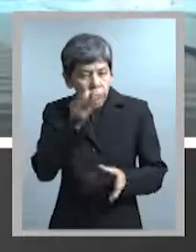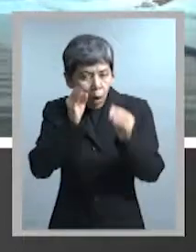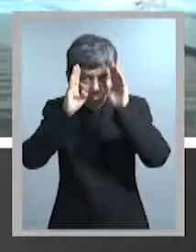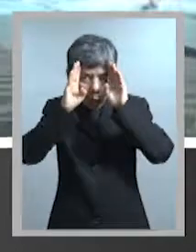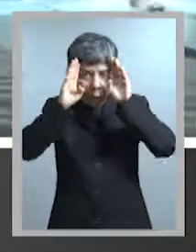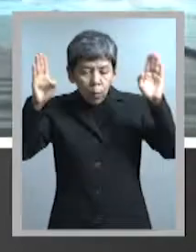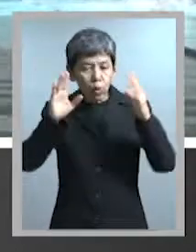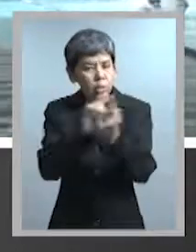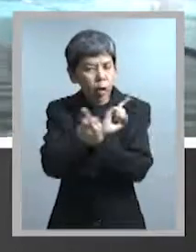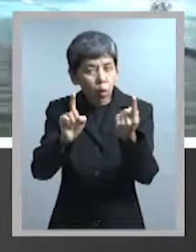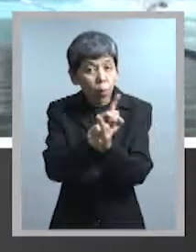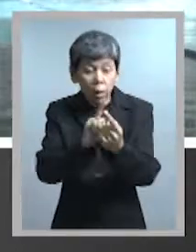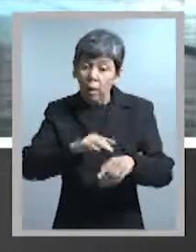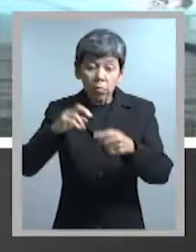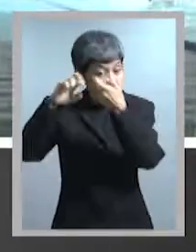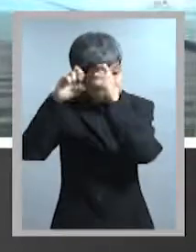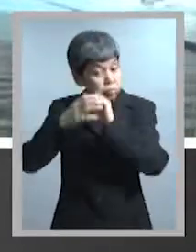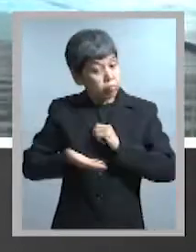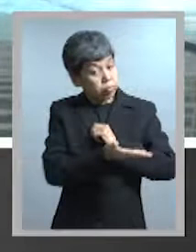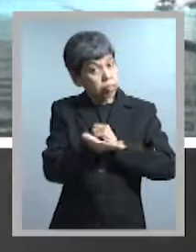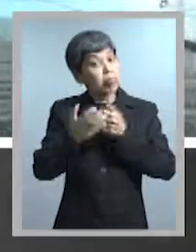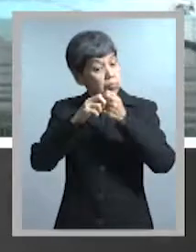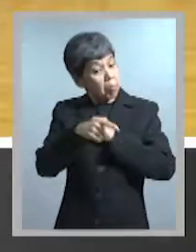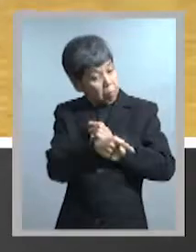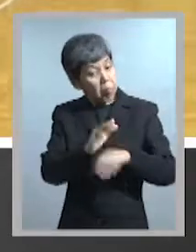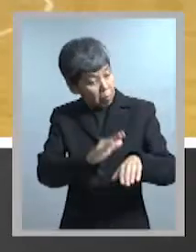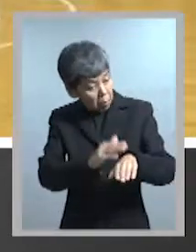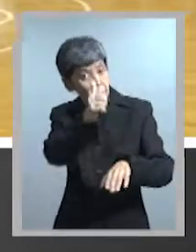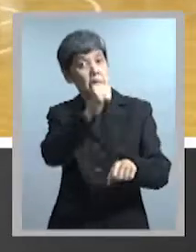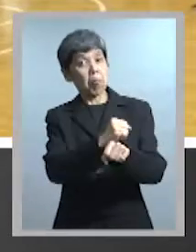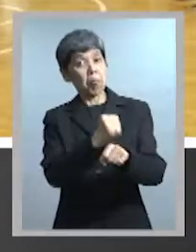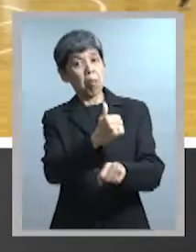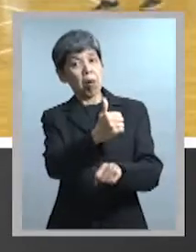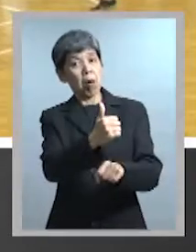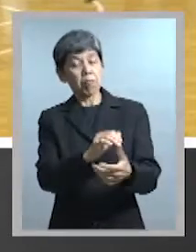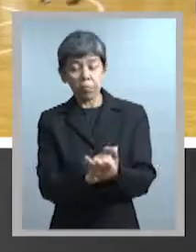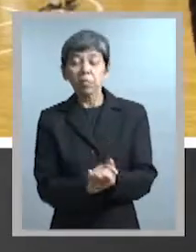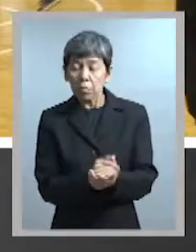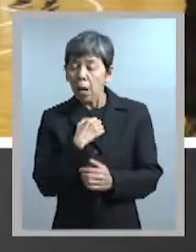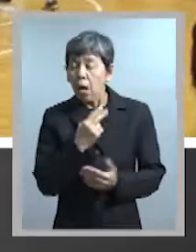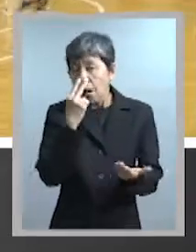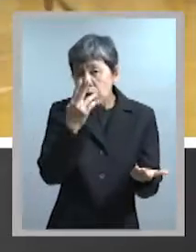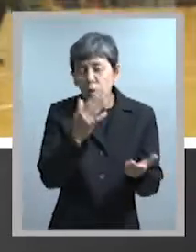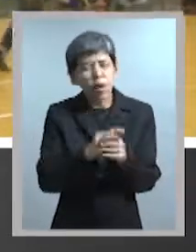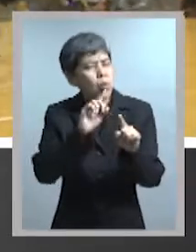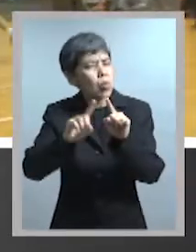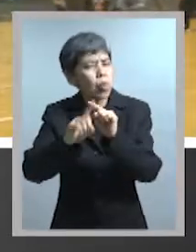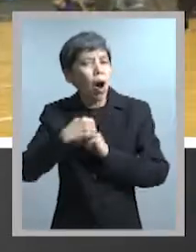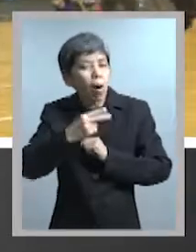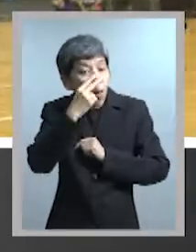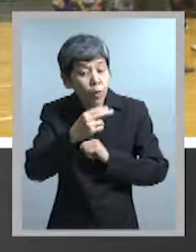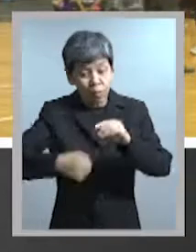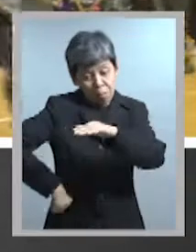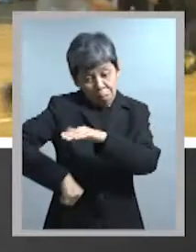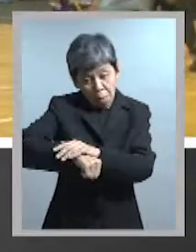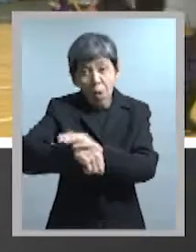ตระหนักรู้ให้กับสังคมว่าน้องๆที่เป็นเด็กออทิสติกเนี่ยเขามีศักยภาพไร้ขีดจำกัดนะเพราะนั้นจะเห็นว่าหลายอย่างอ